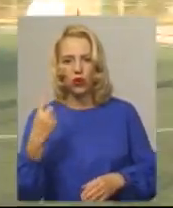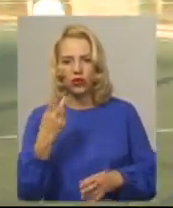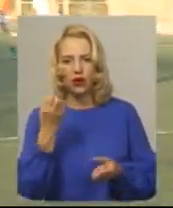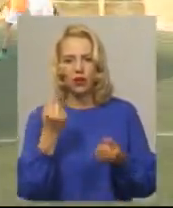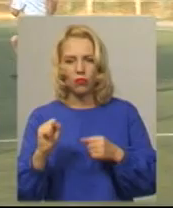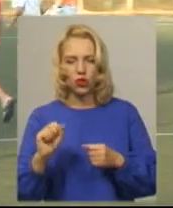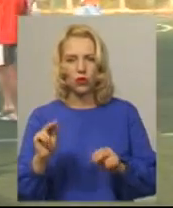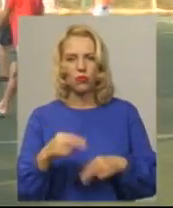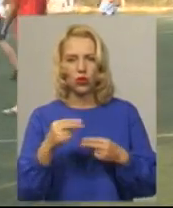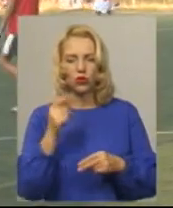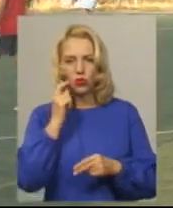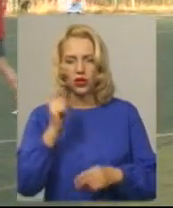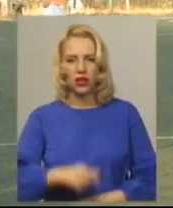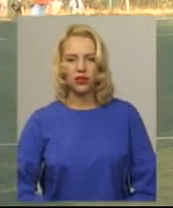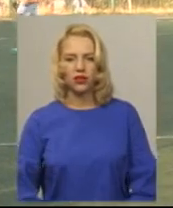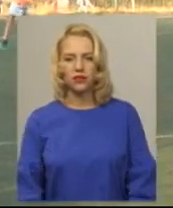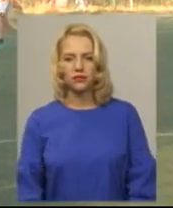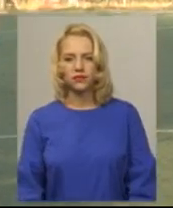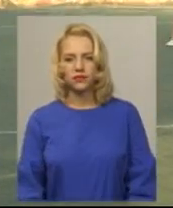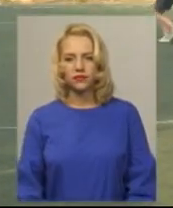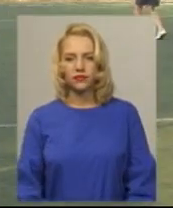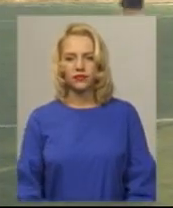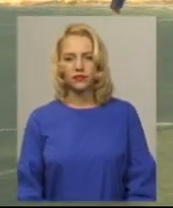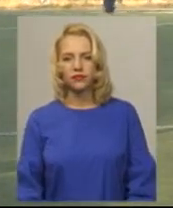України. Давай, лови, лови!